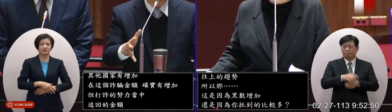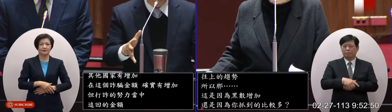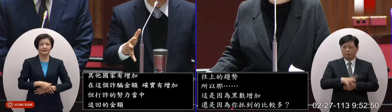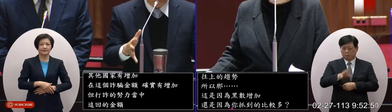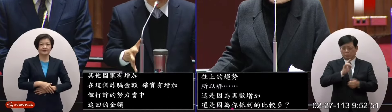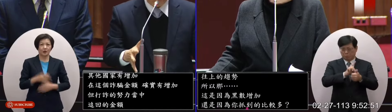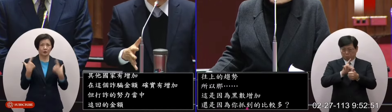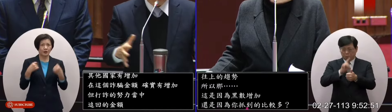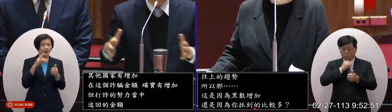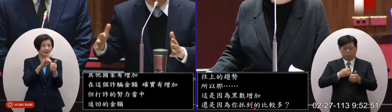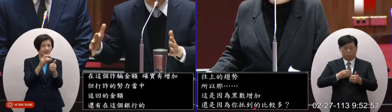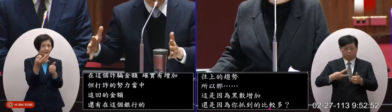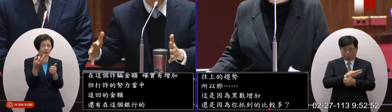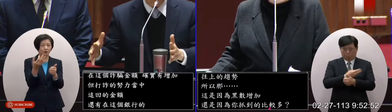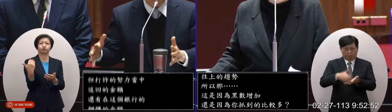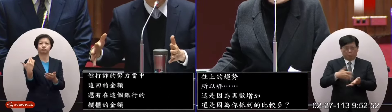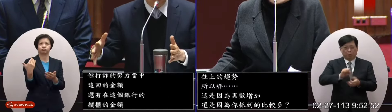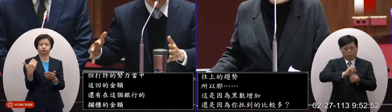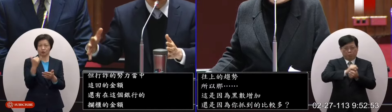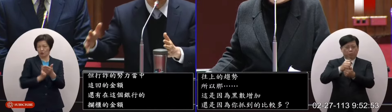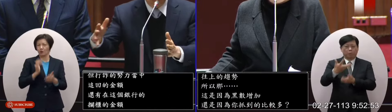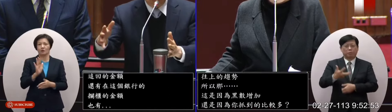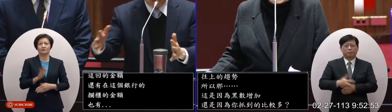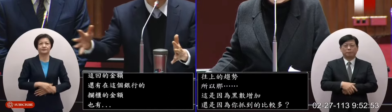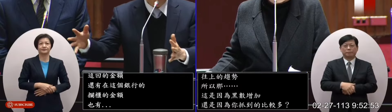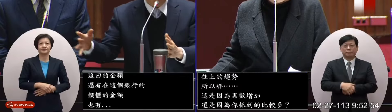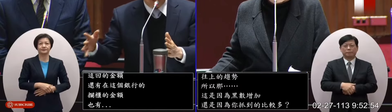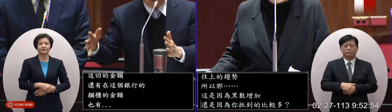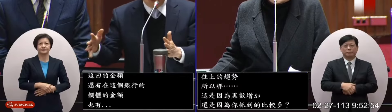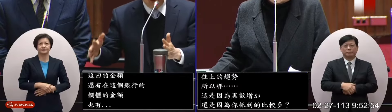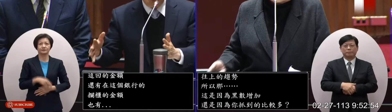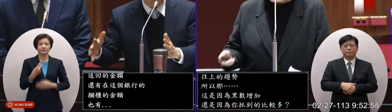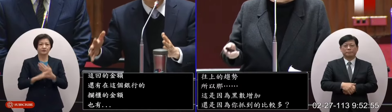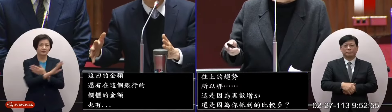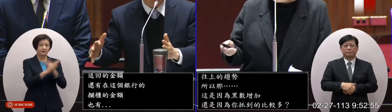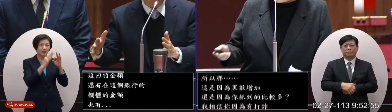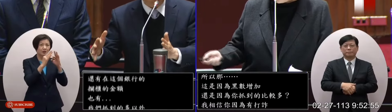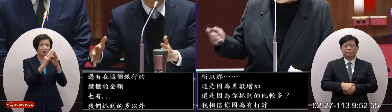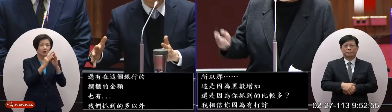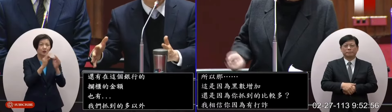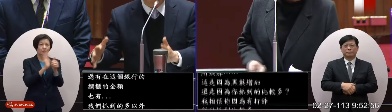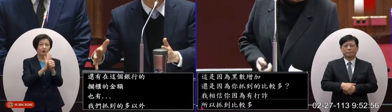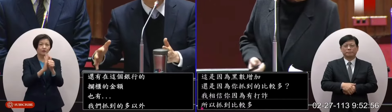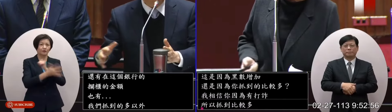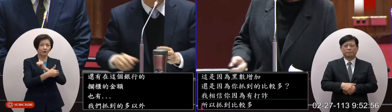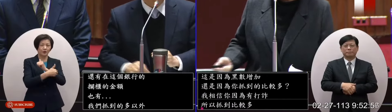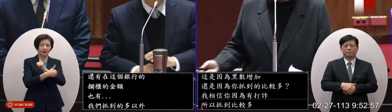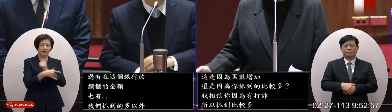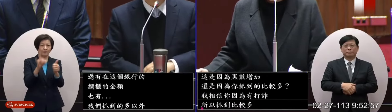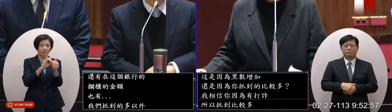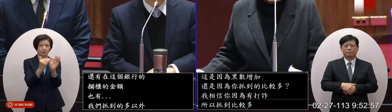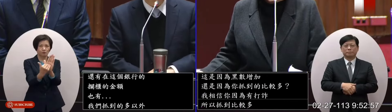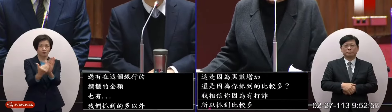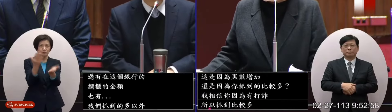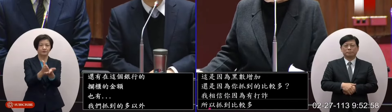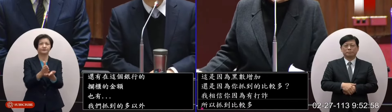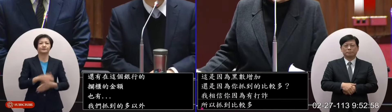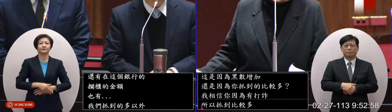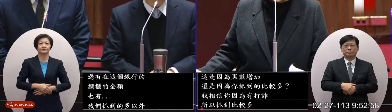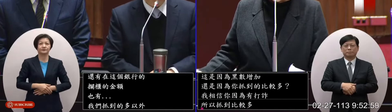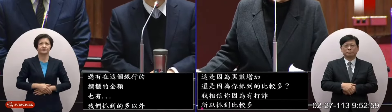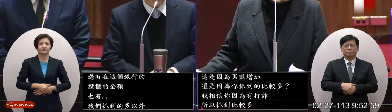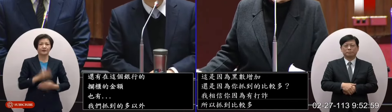金额有拿进来，然后再加上这个银行的柜台的主诈哈。我们主诈的情形大